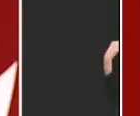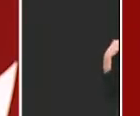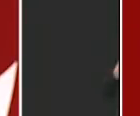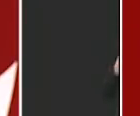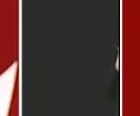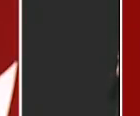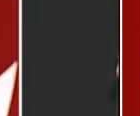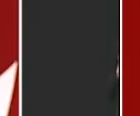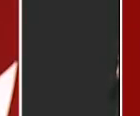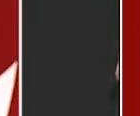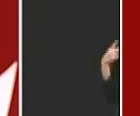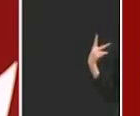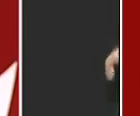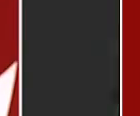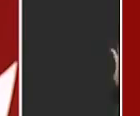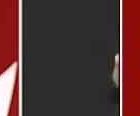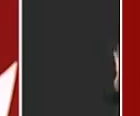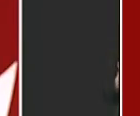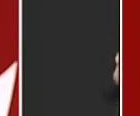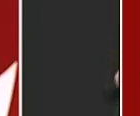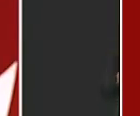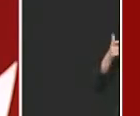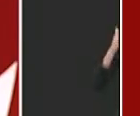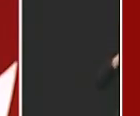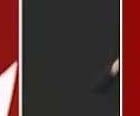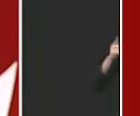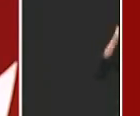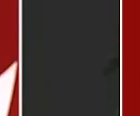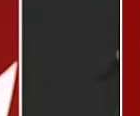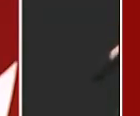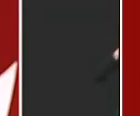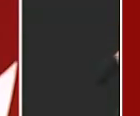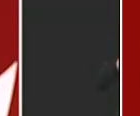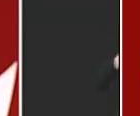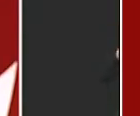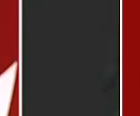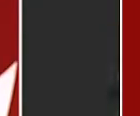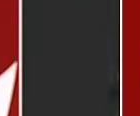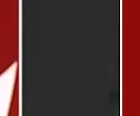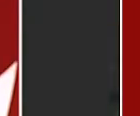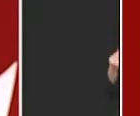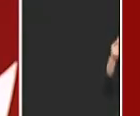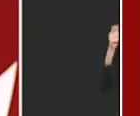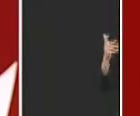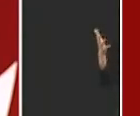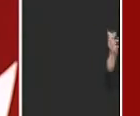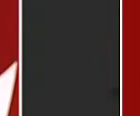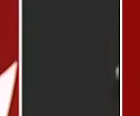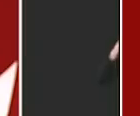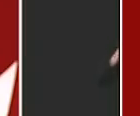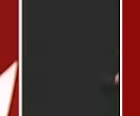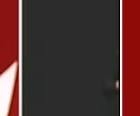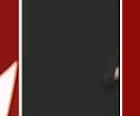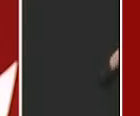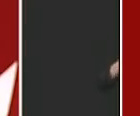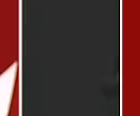kesilmeyecektir en gelişmiş ülkeler arasındaki hakkımız olan yeri aldığımızda bu günleri